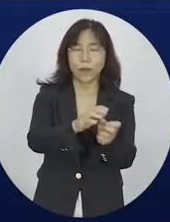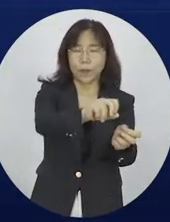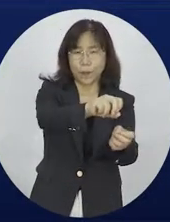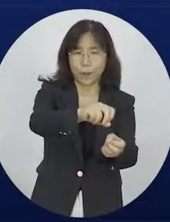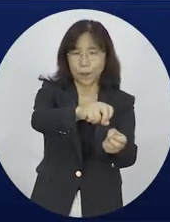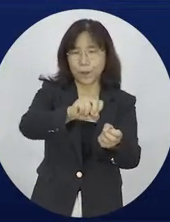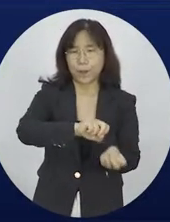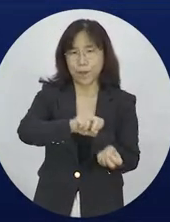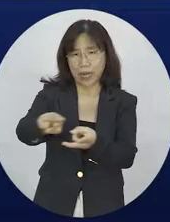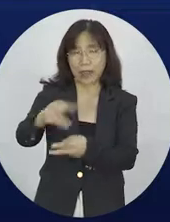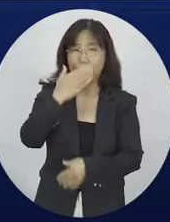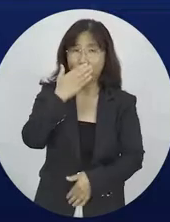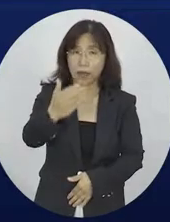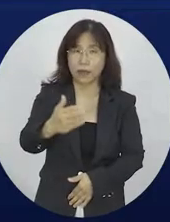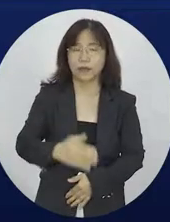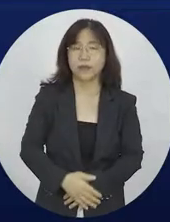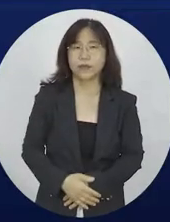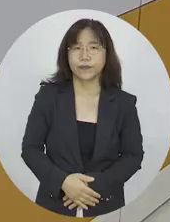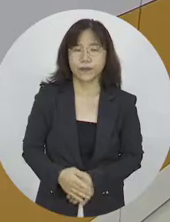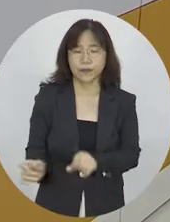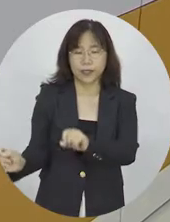직접 배달도 하고 있습니다.